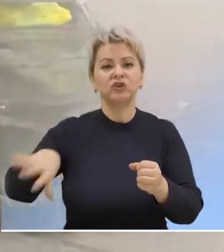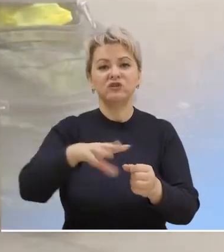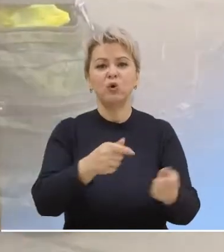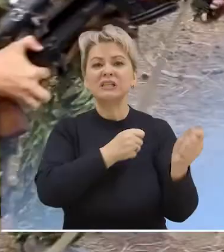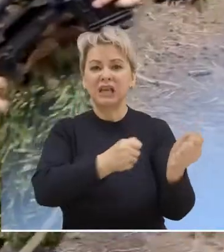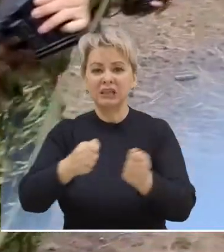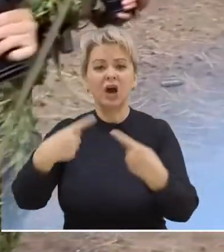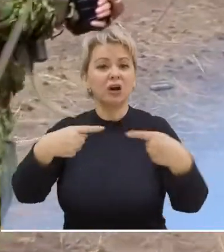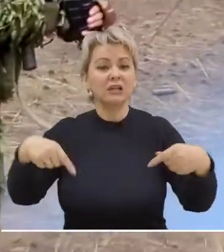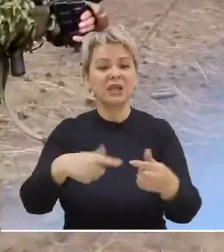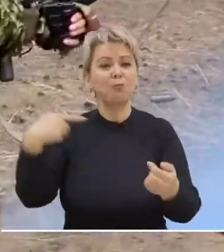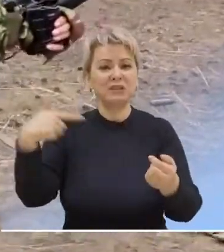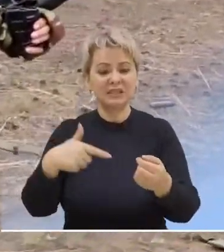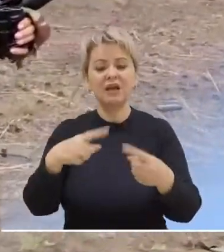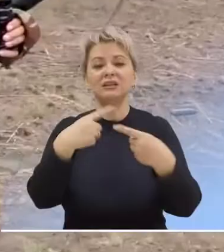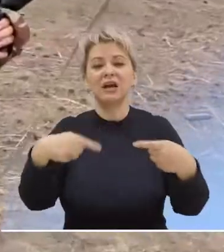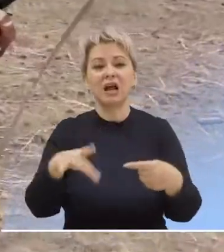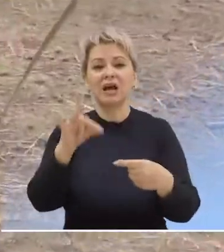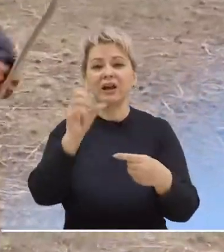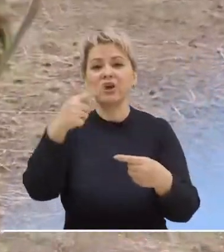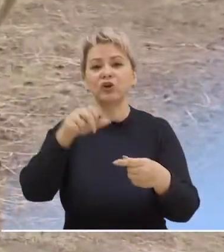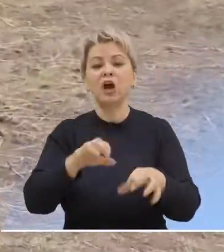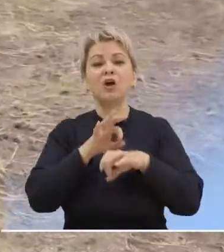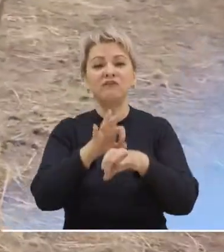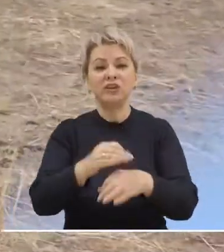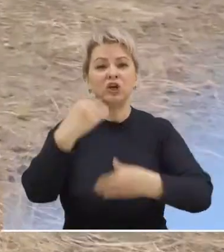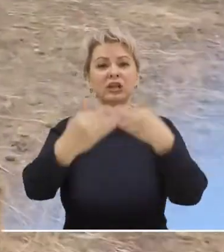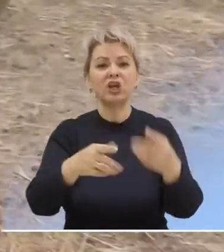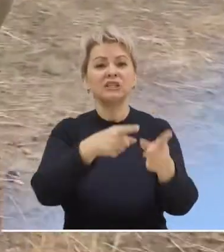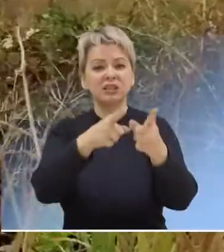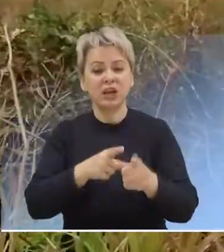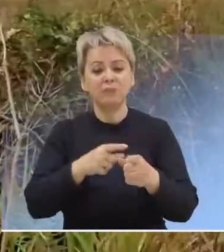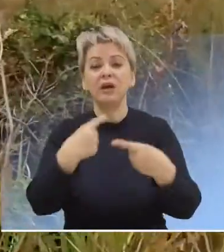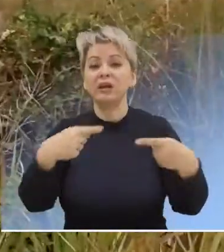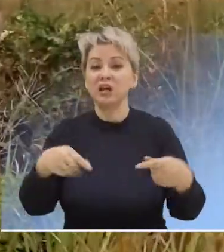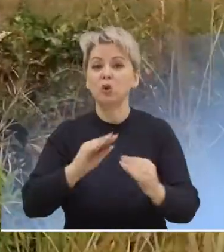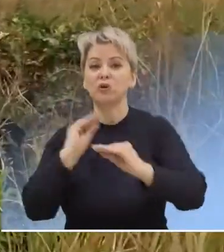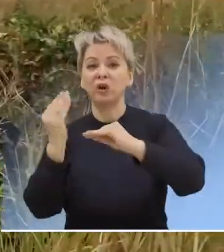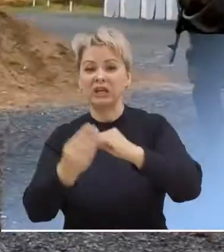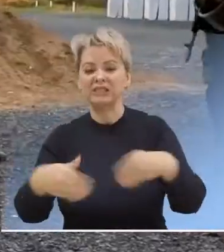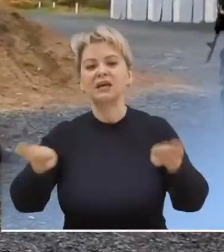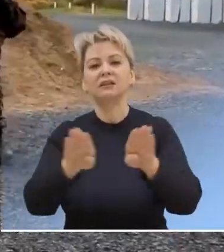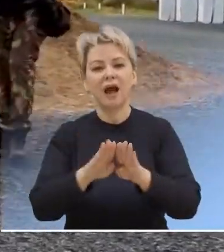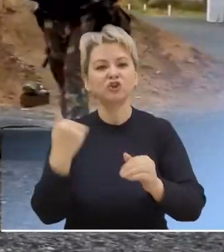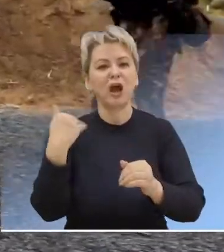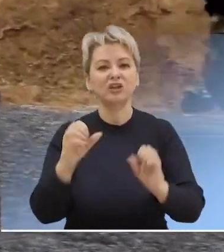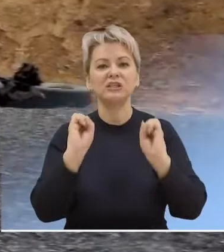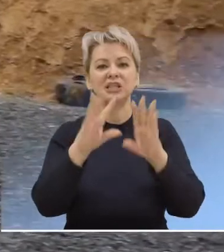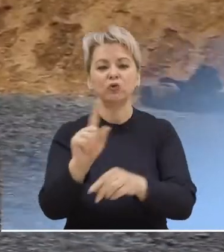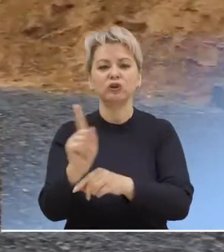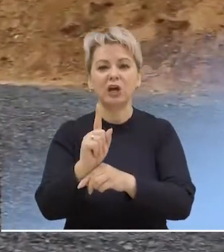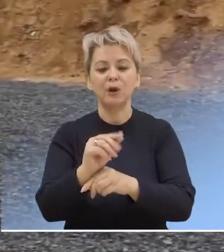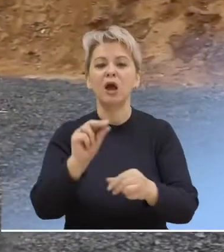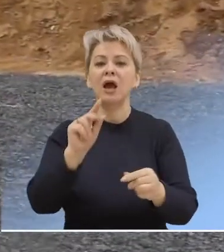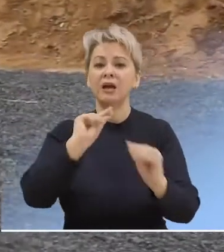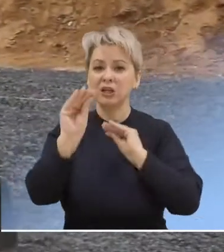из автомата Калашникова, пистолетов Макарова и Ярыгина, ведение тактической стрельбы и стрельбы из укрытия. Также они сдают нормативы